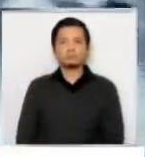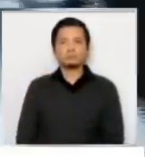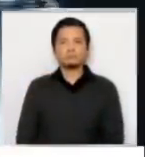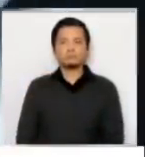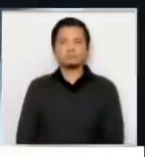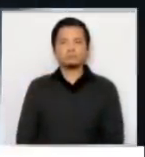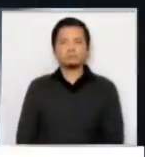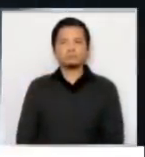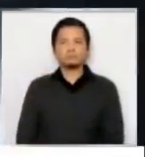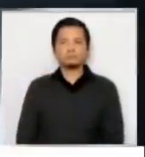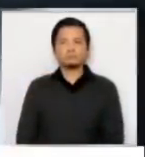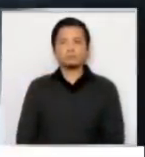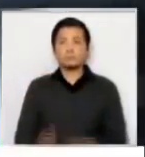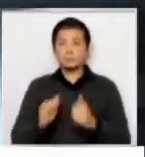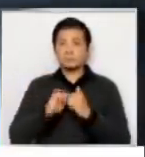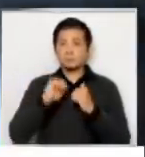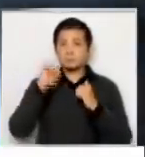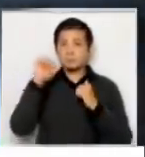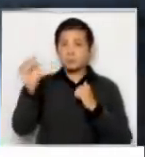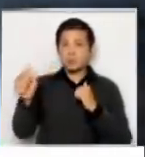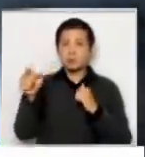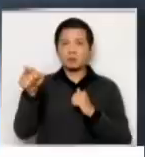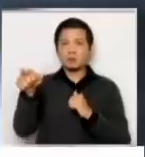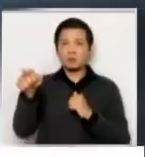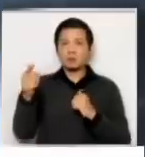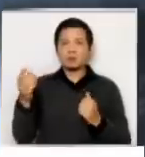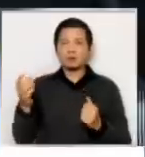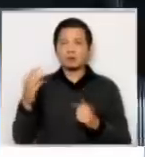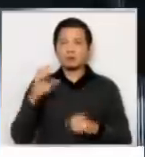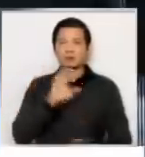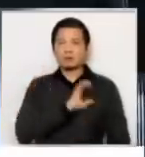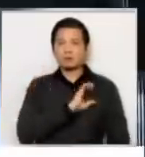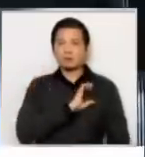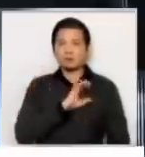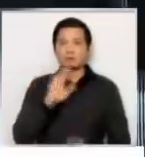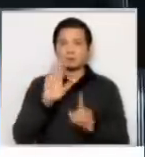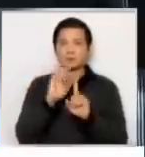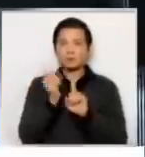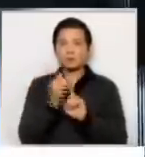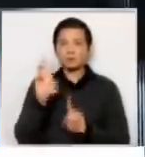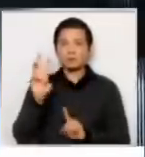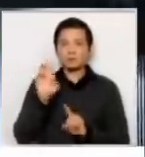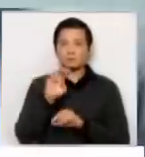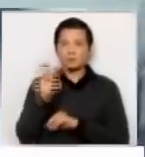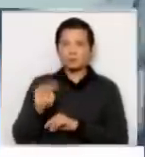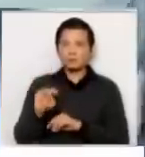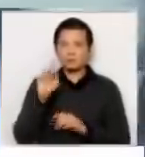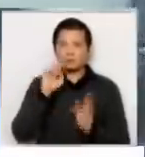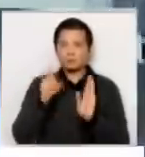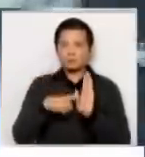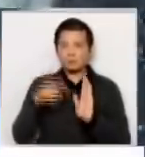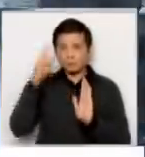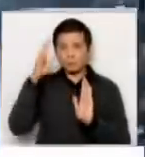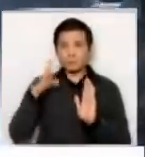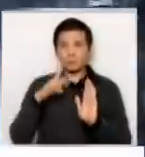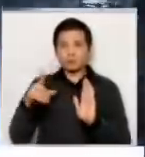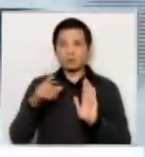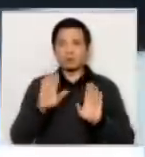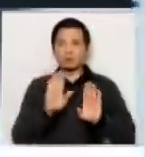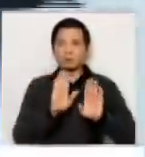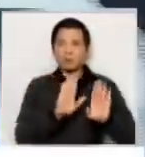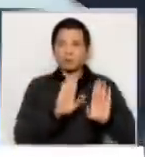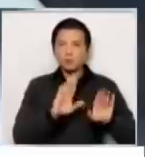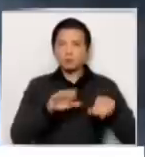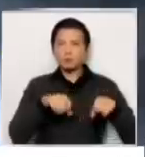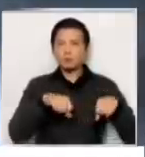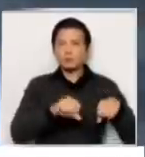Malayo pa lang naghinala na ang kapitan ng Barangay 762 sa Maynila nang makitang tulak-tulak ng isang tricycle ang isang e-bike.